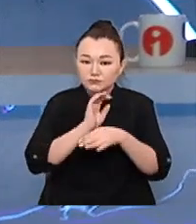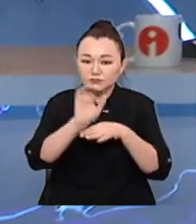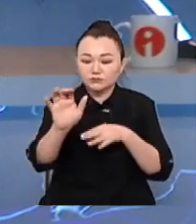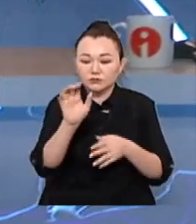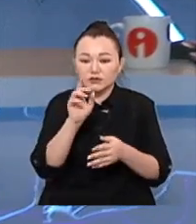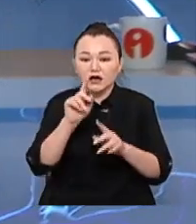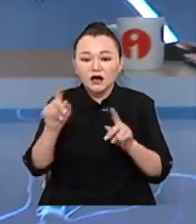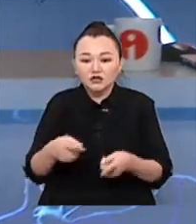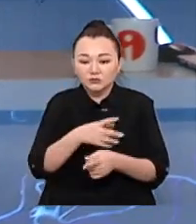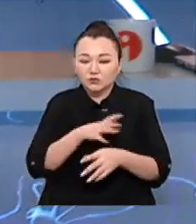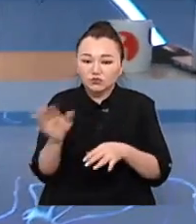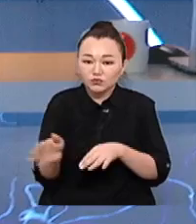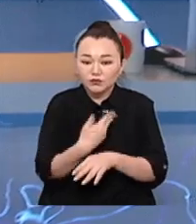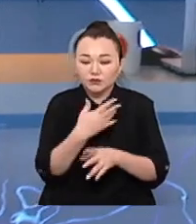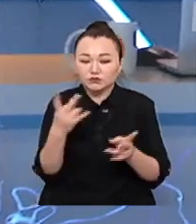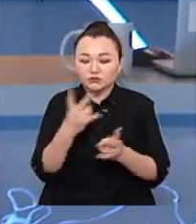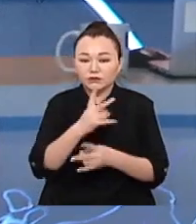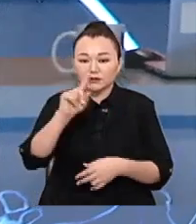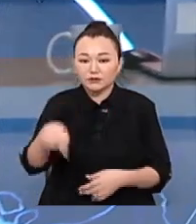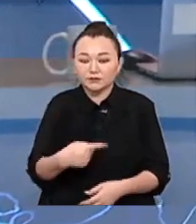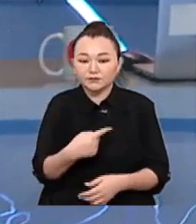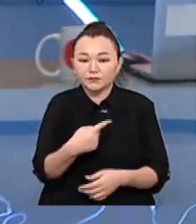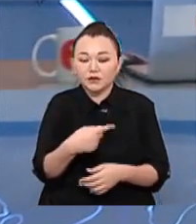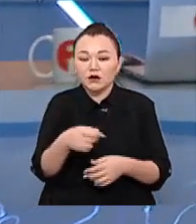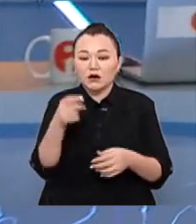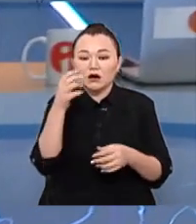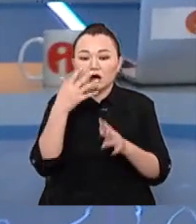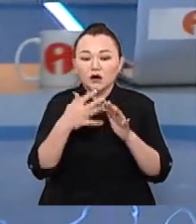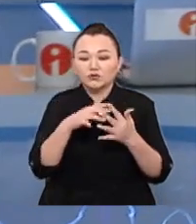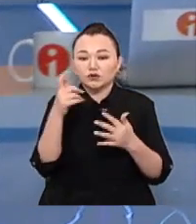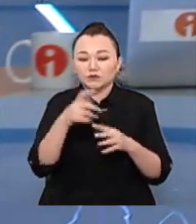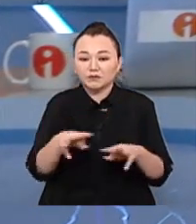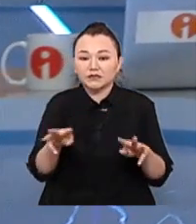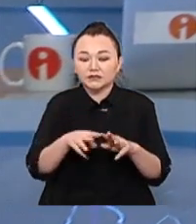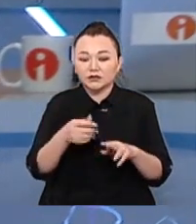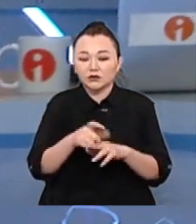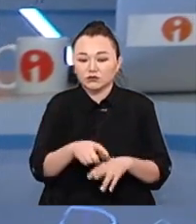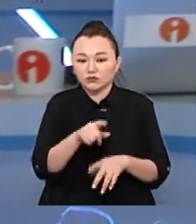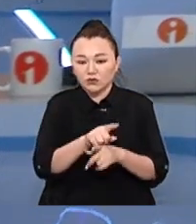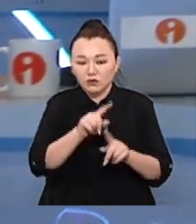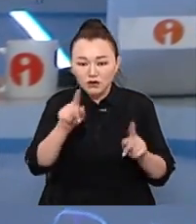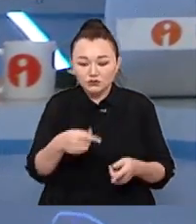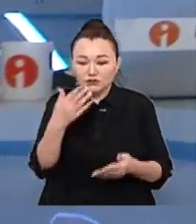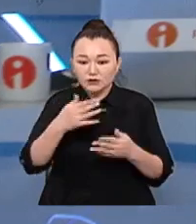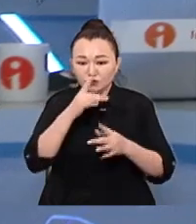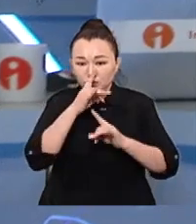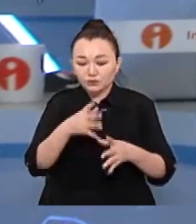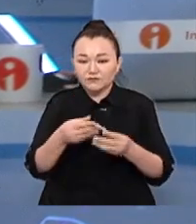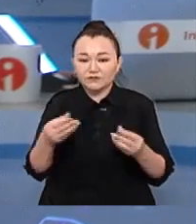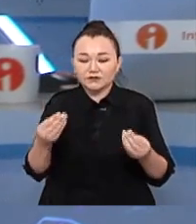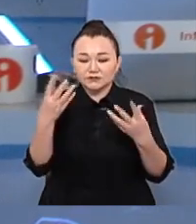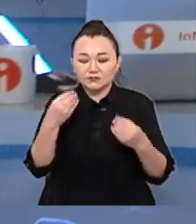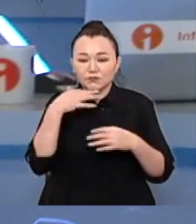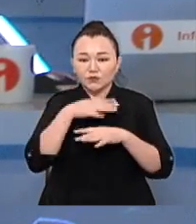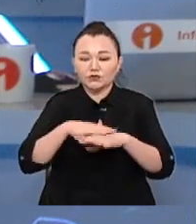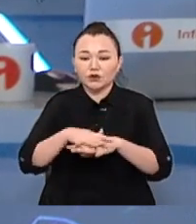салынған тыйымды алып тастау керек деп талап қойды. Ал ауыл шаруашылығы министрлігіндегілер мұндай шектеу қоймасақ, көктемде